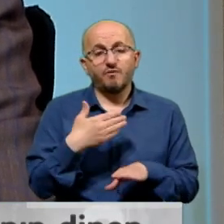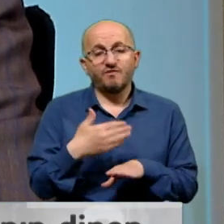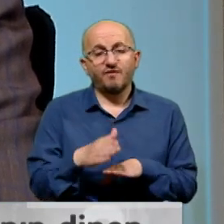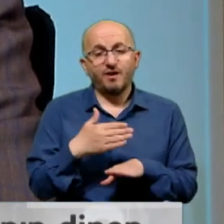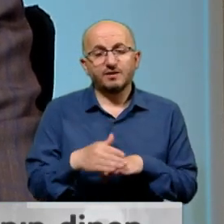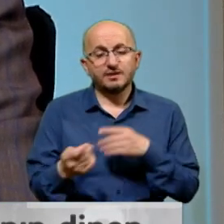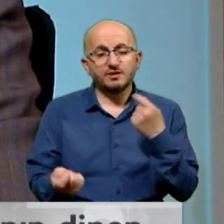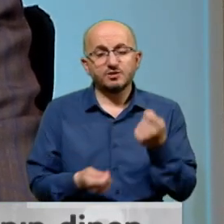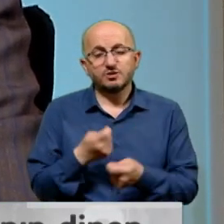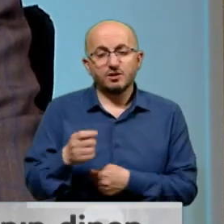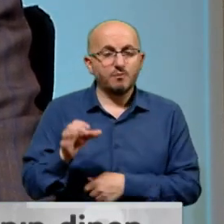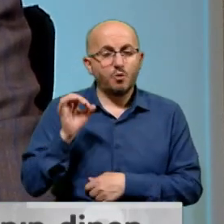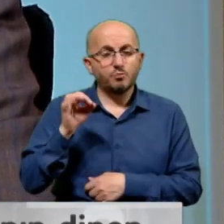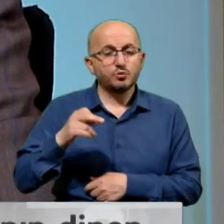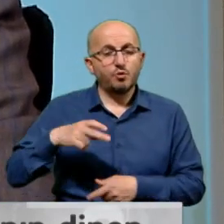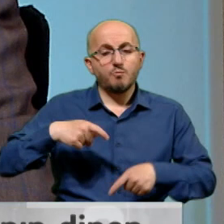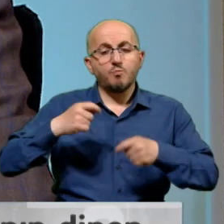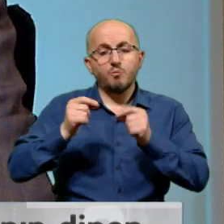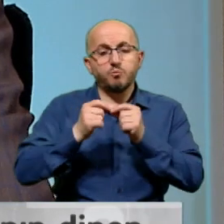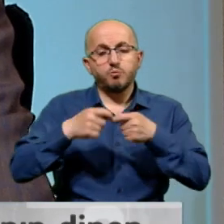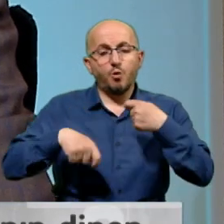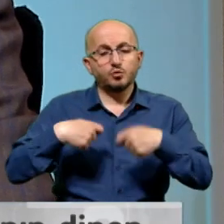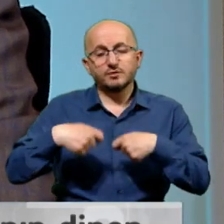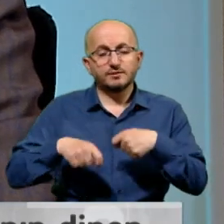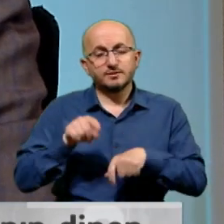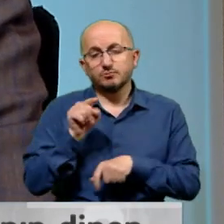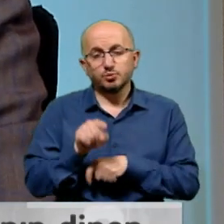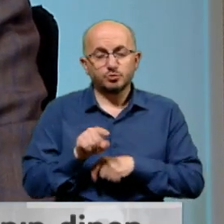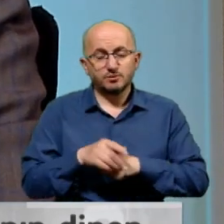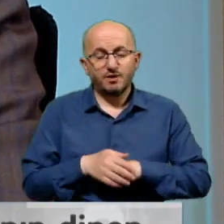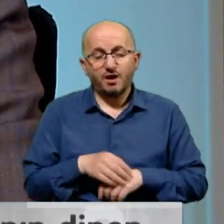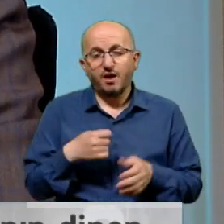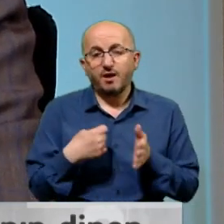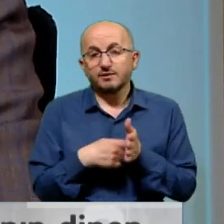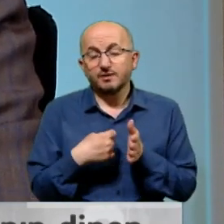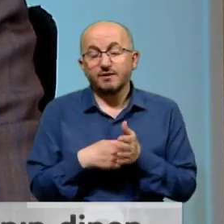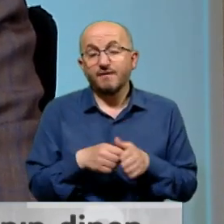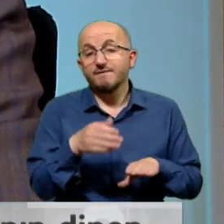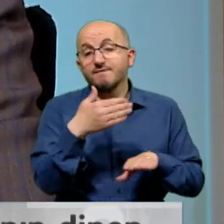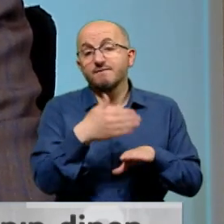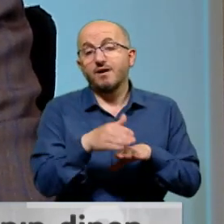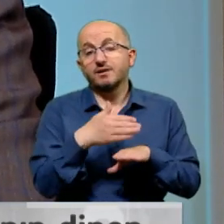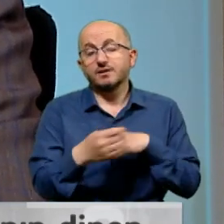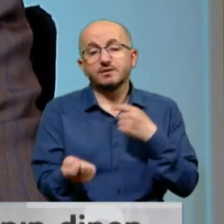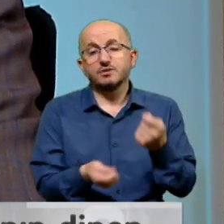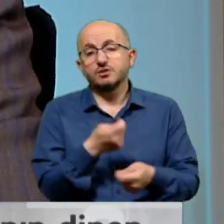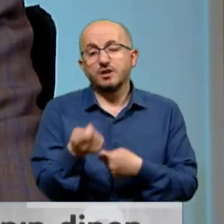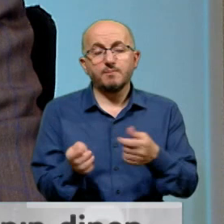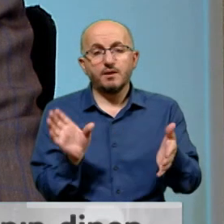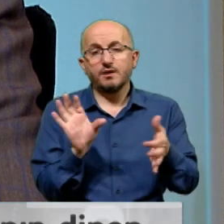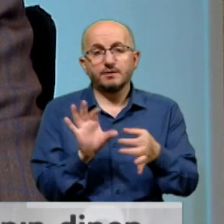işlem opsiyon Borsası bu ise adı üstünde vadeli işlemlere dayanır